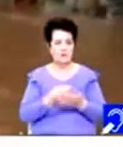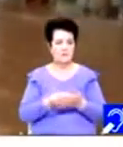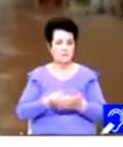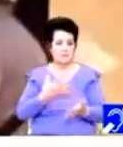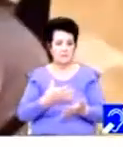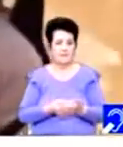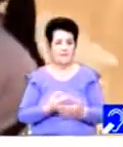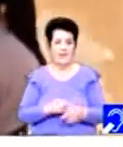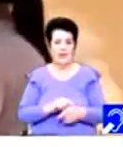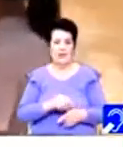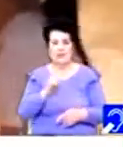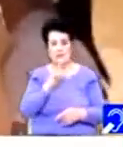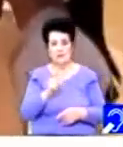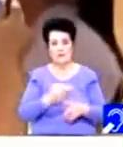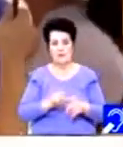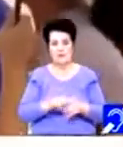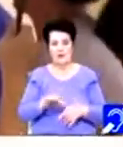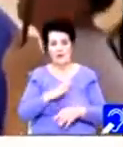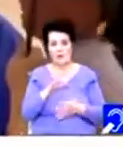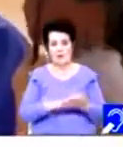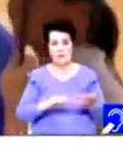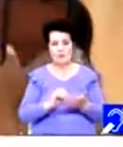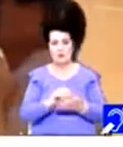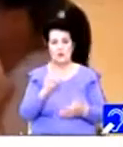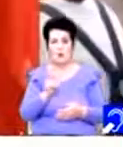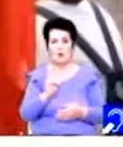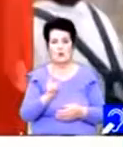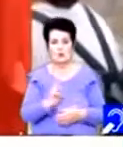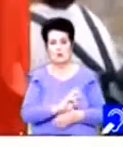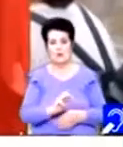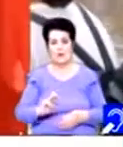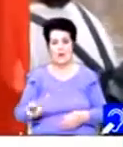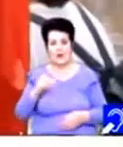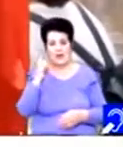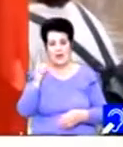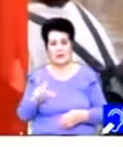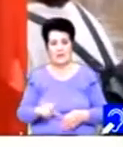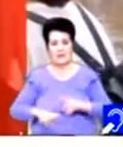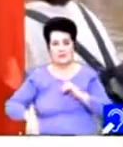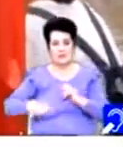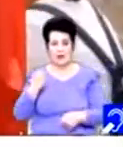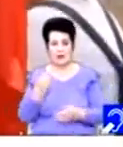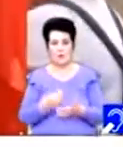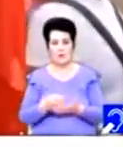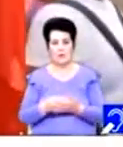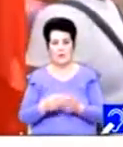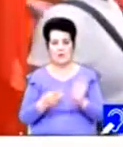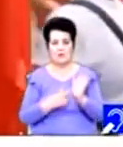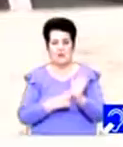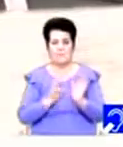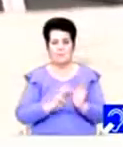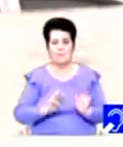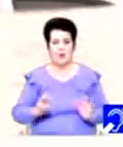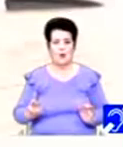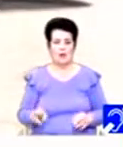costisitor. În ultima lună, dezastrele naturale au afectat 20 de milioane de chinezi și au provocat pagube materiale de peste 7